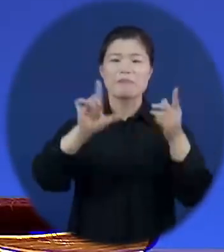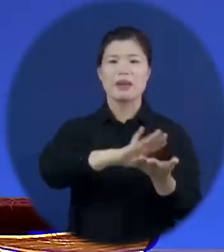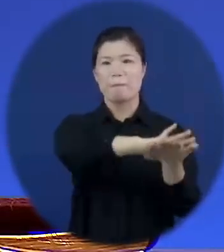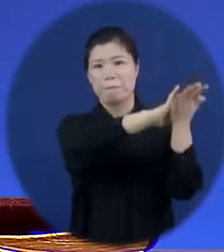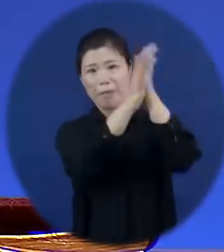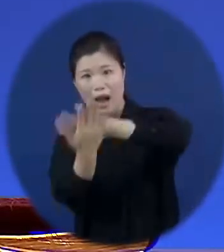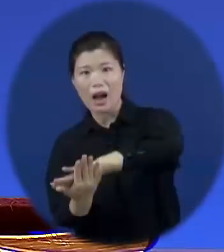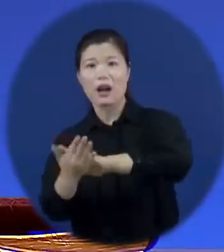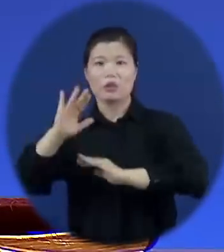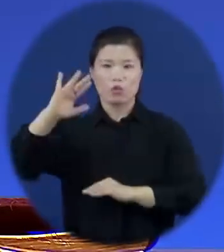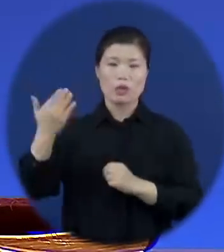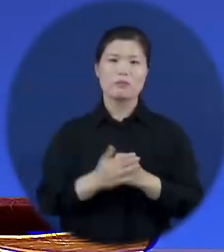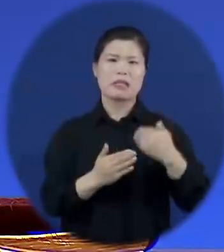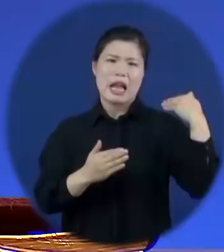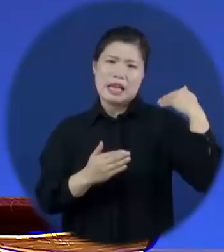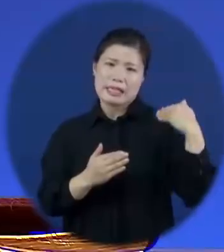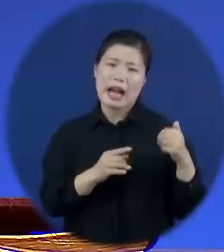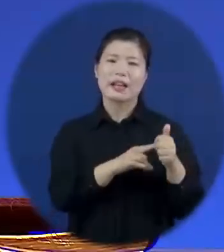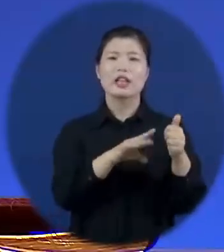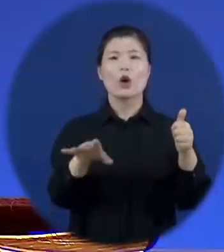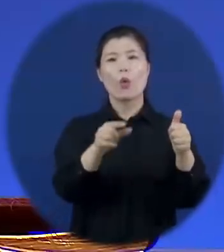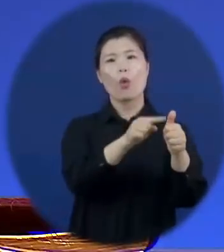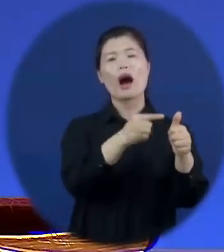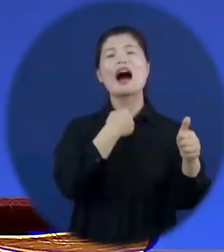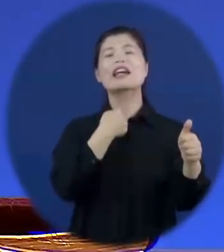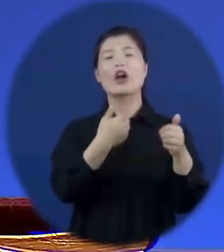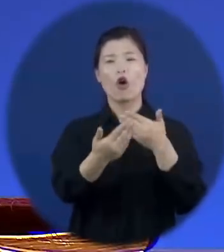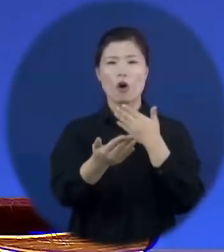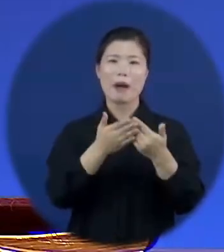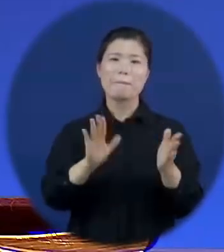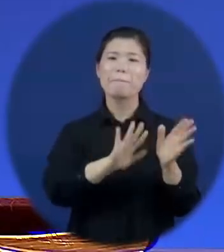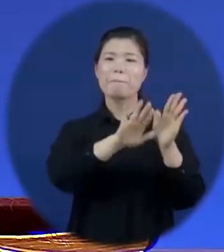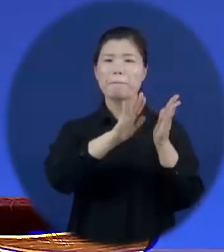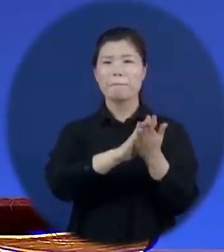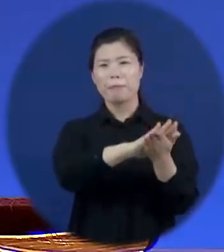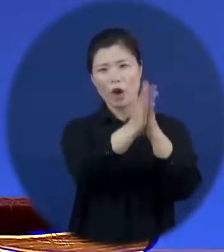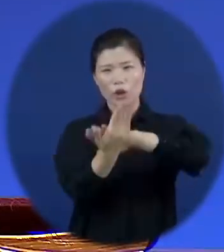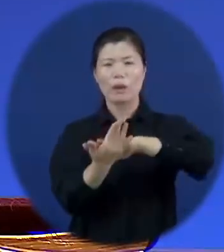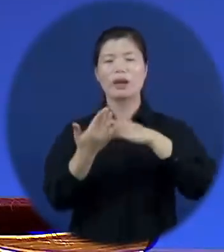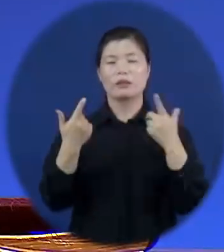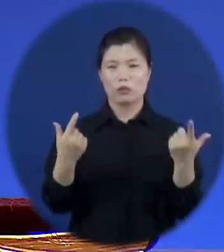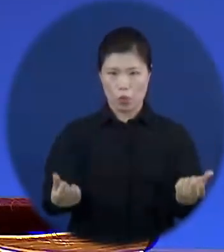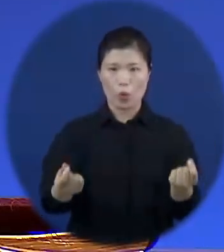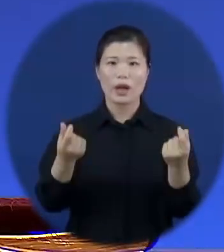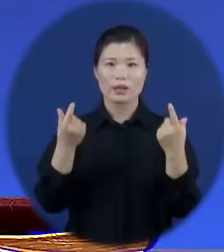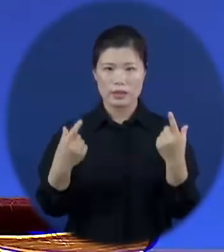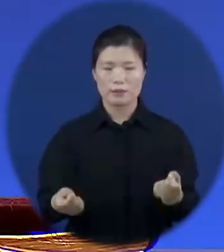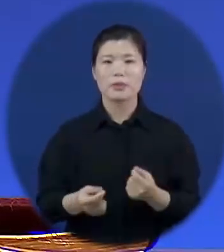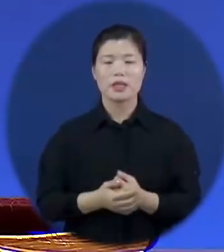의미합니다. 삭개오가 경험한 변화가 바로 그러한 변화였습니다.